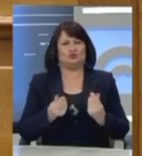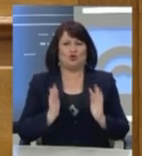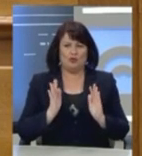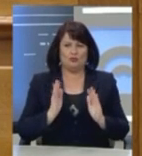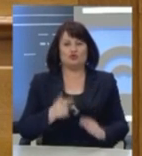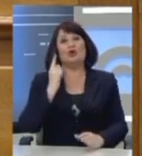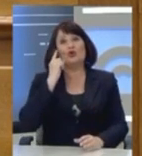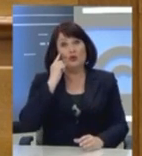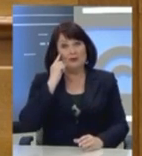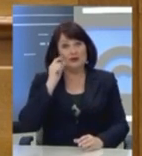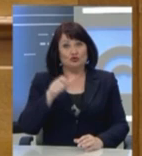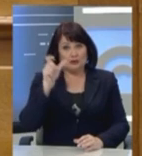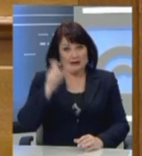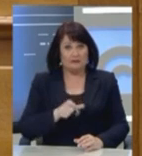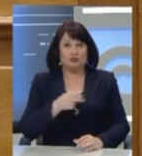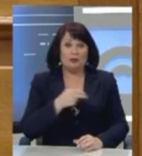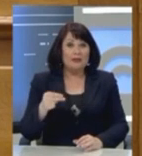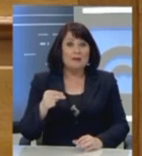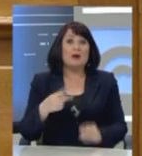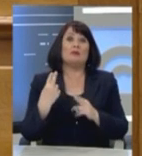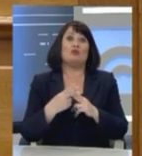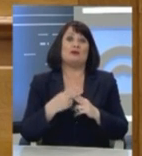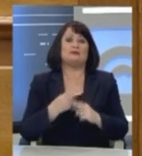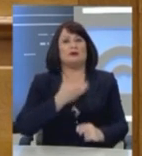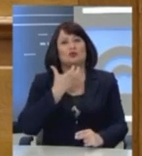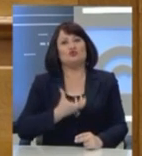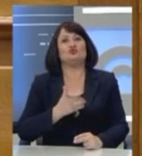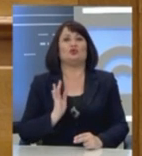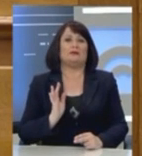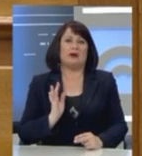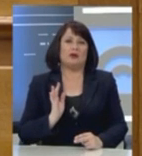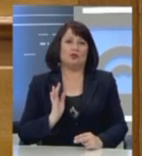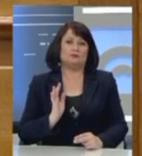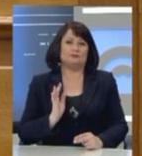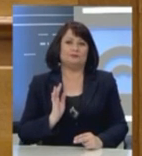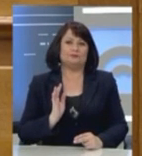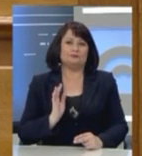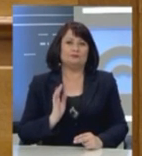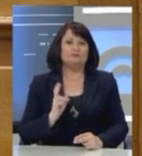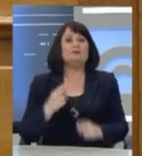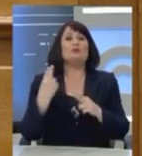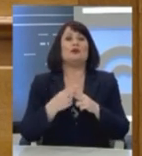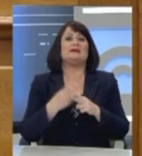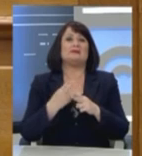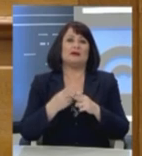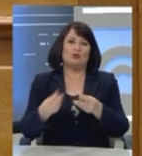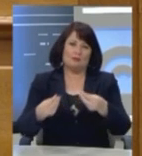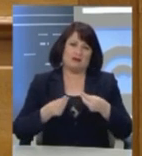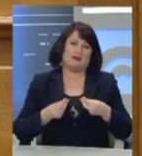Και νομίζω ότι αυτό αποτελεί μια σοβαρή και αξιομνημόνευτη